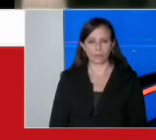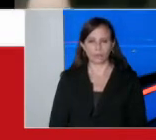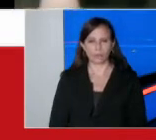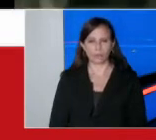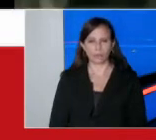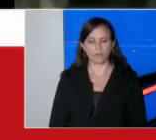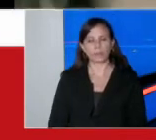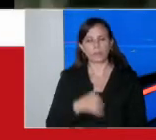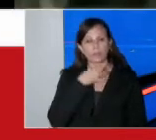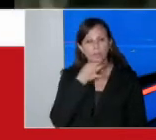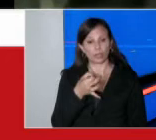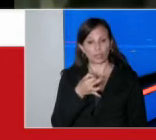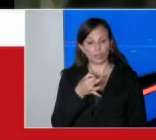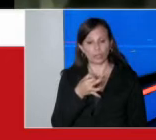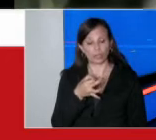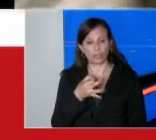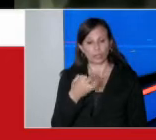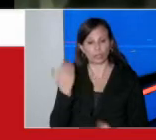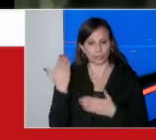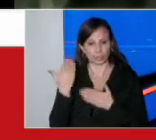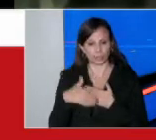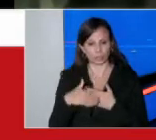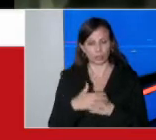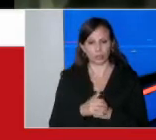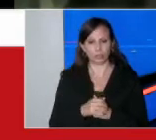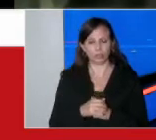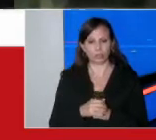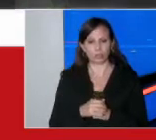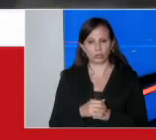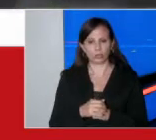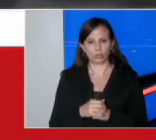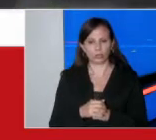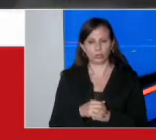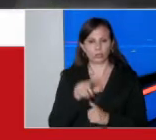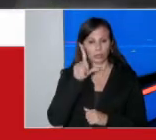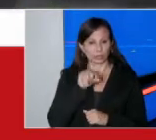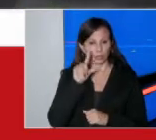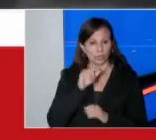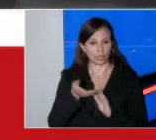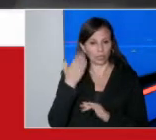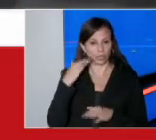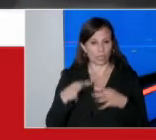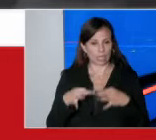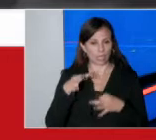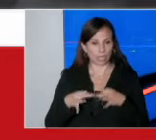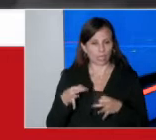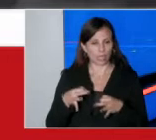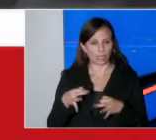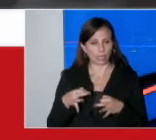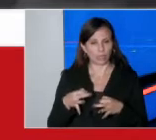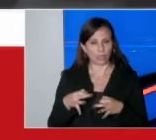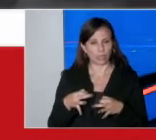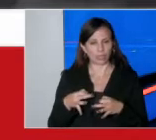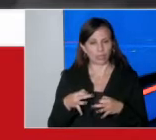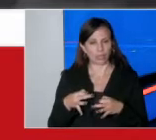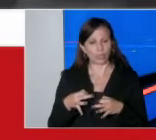שראינו בשנה האחרונה, בטח עם כל המומות בקפיטול וכל המהלכים שהיה נגד דונלד טראמפ, טוויטר הייתה שחקן לצערה הרב, אולי לא כל כך הצלחה,